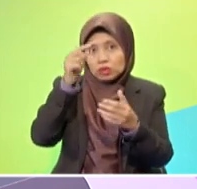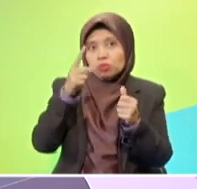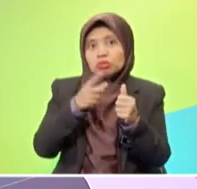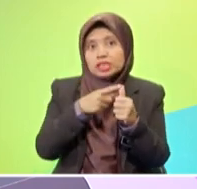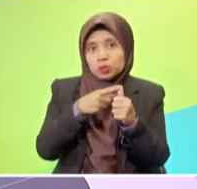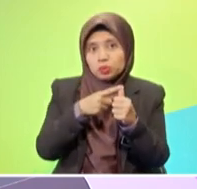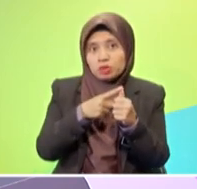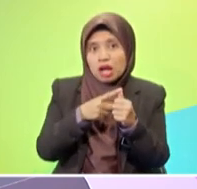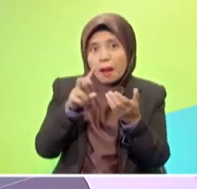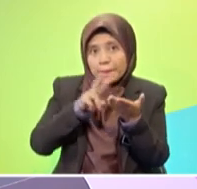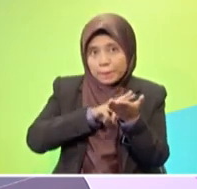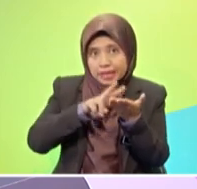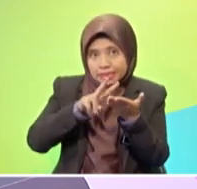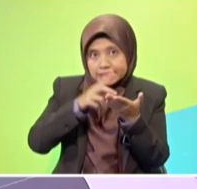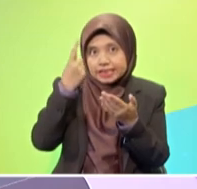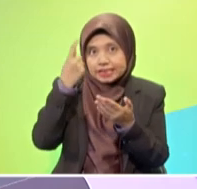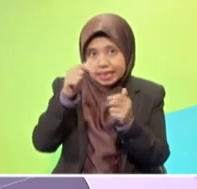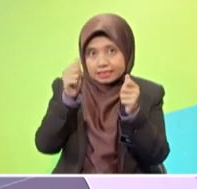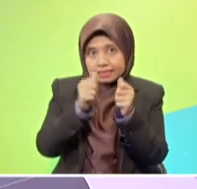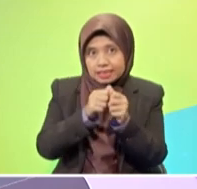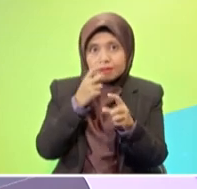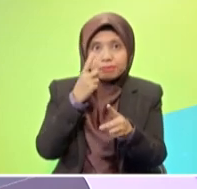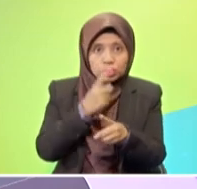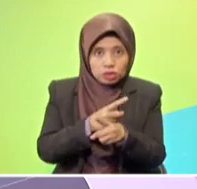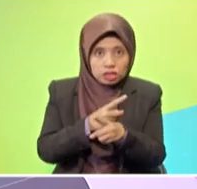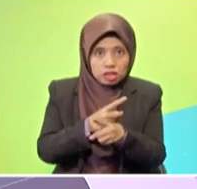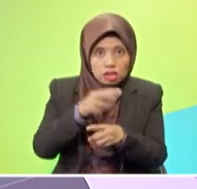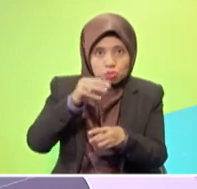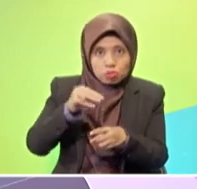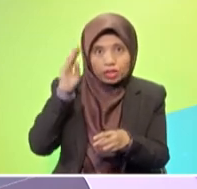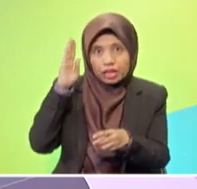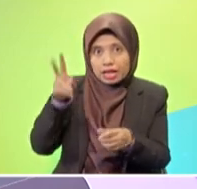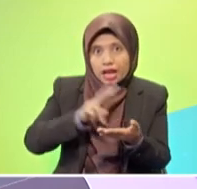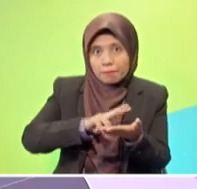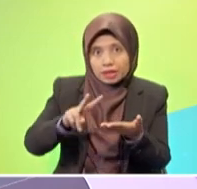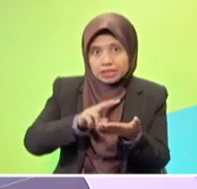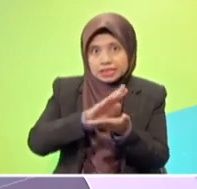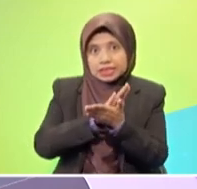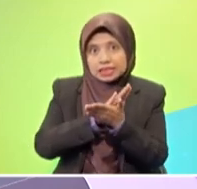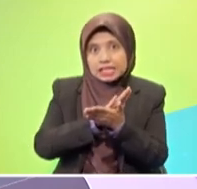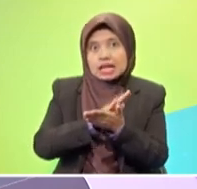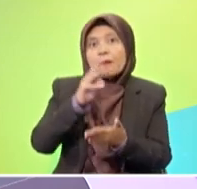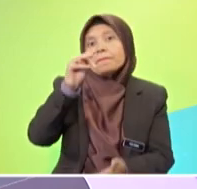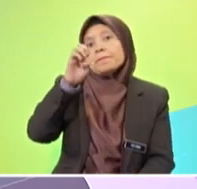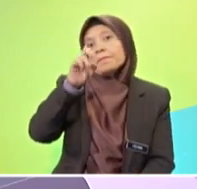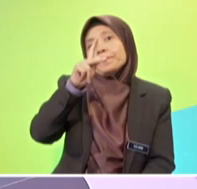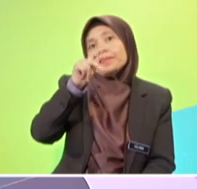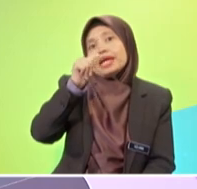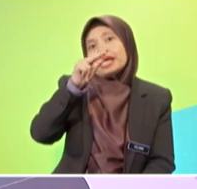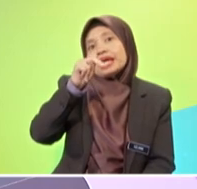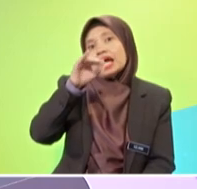ialah baca teks dengan teliti jadi seperti tadi murid akan membaca secara mekanis dia akan baca secara